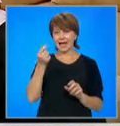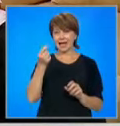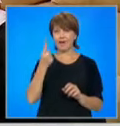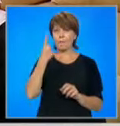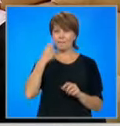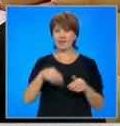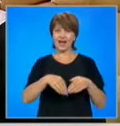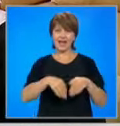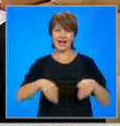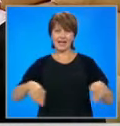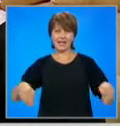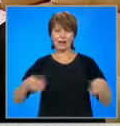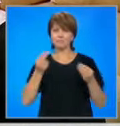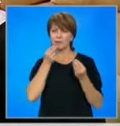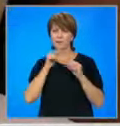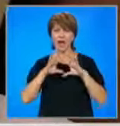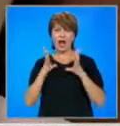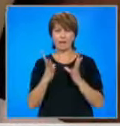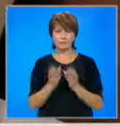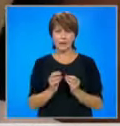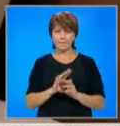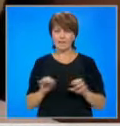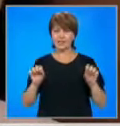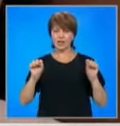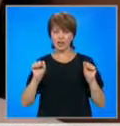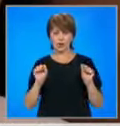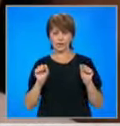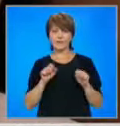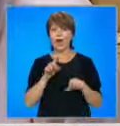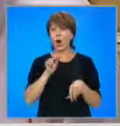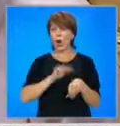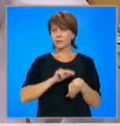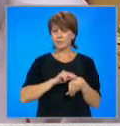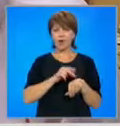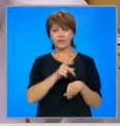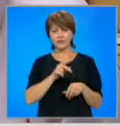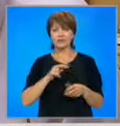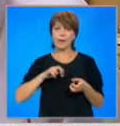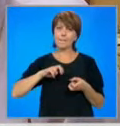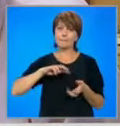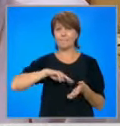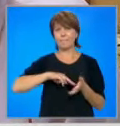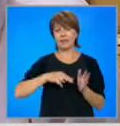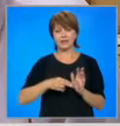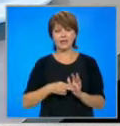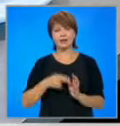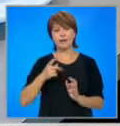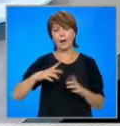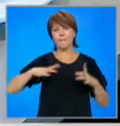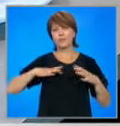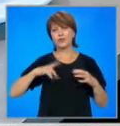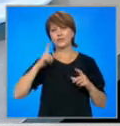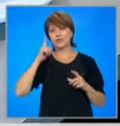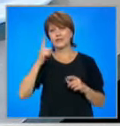добре. Така, обаче това без шезлонгите. Ваня и Димитър от Пловдив планират фамилията да почива само един уикенд на